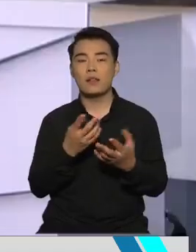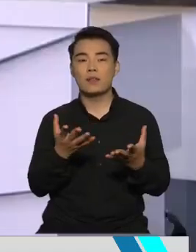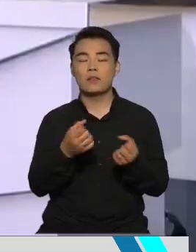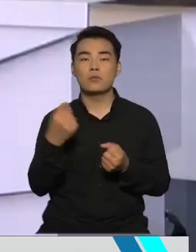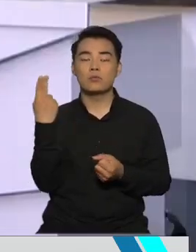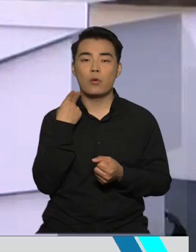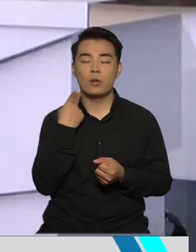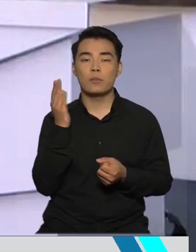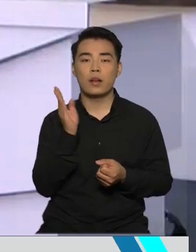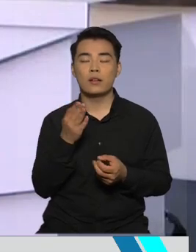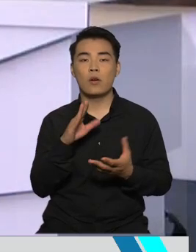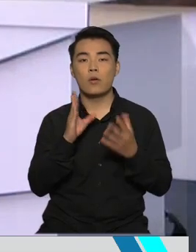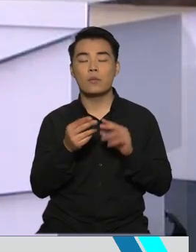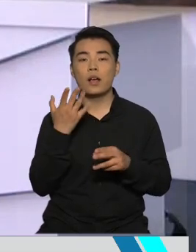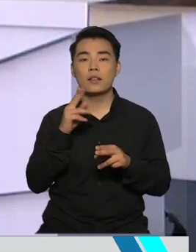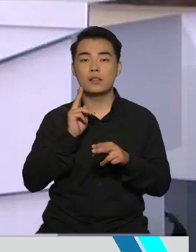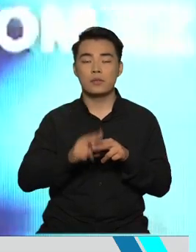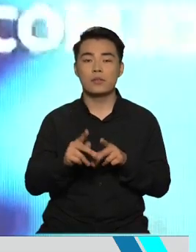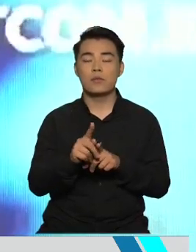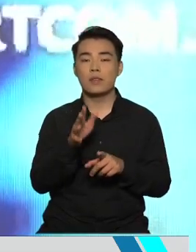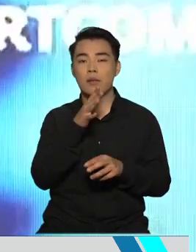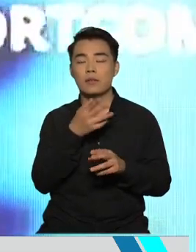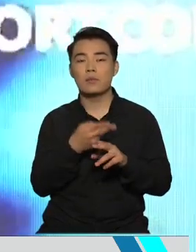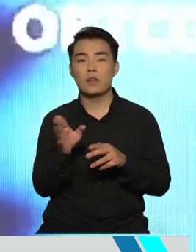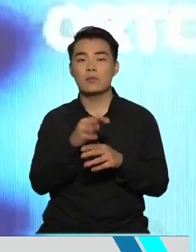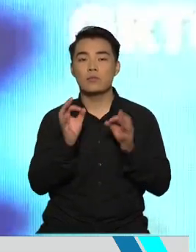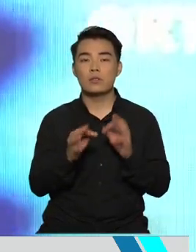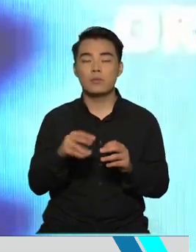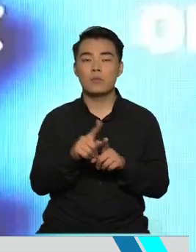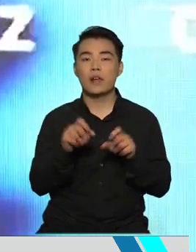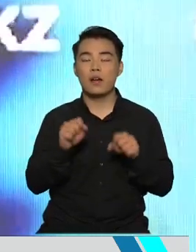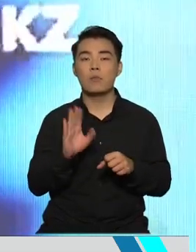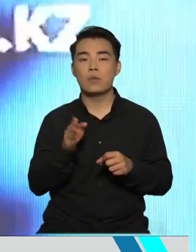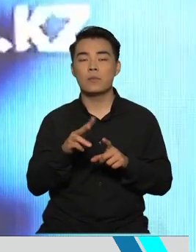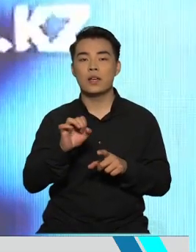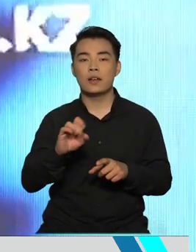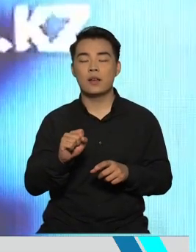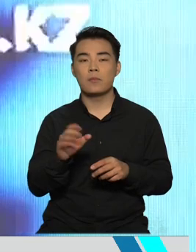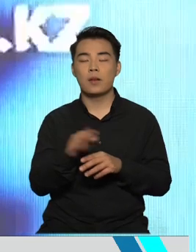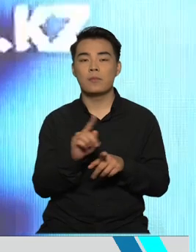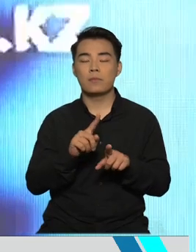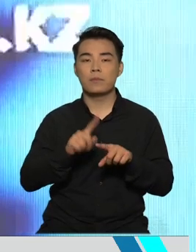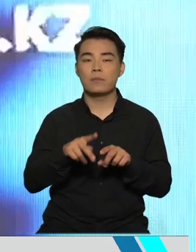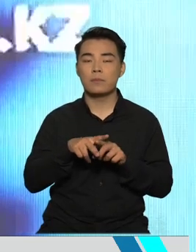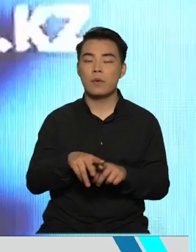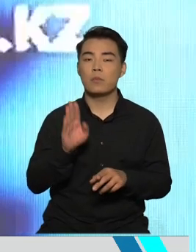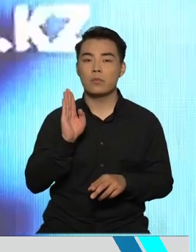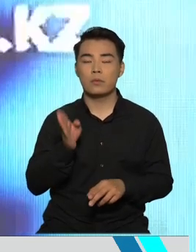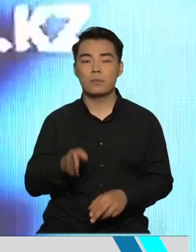исполнительного долга. После истечения срока частные судебные исполнители вправе применять меры принудительного взыскания.